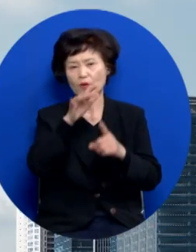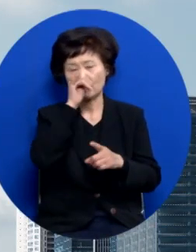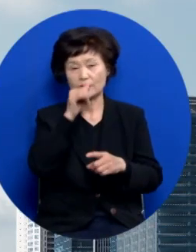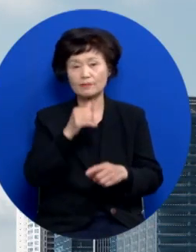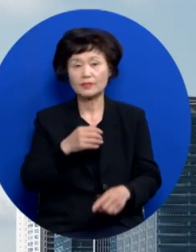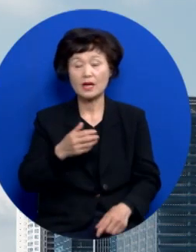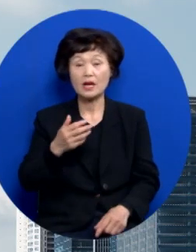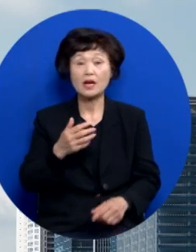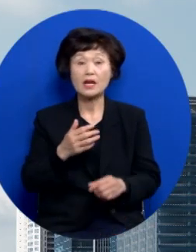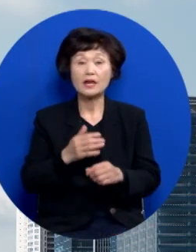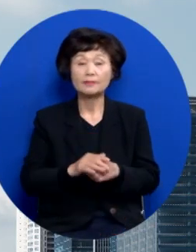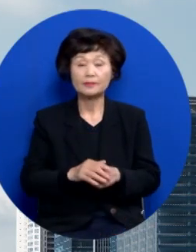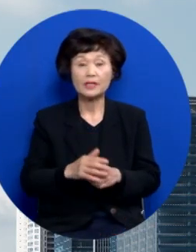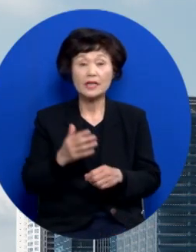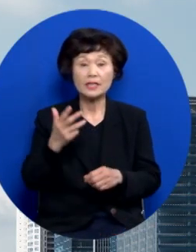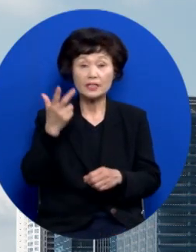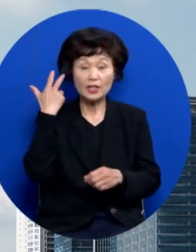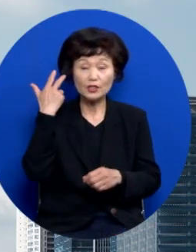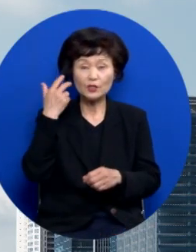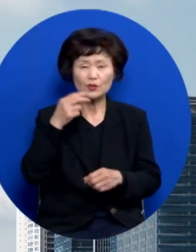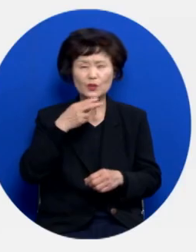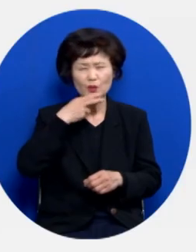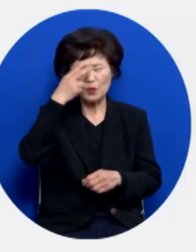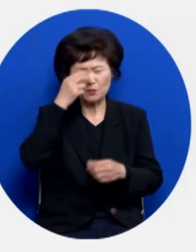음주운전과 관련한 민원이 급증하고 있습니다.